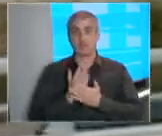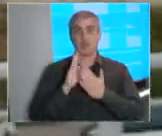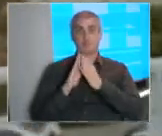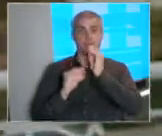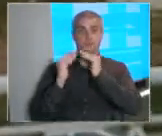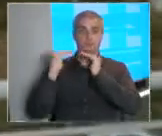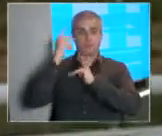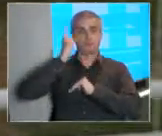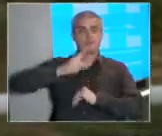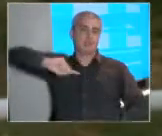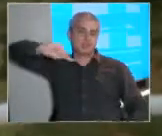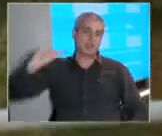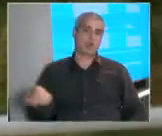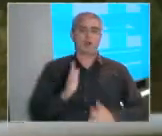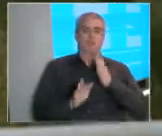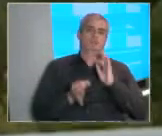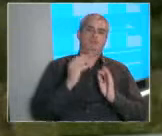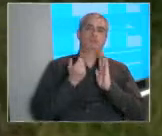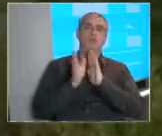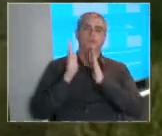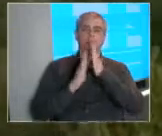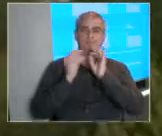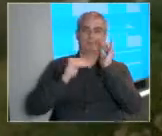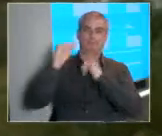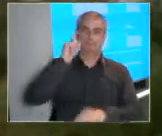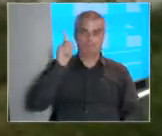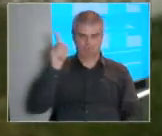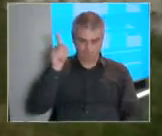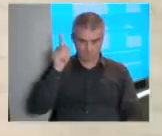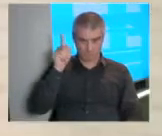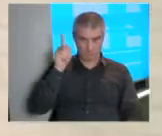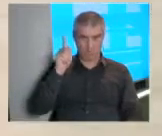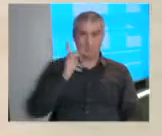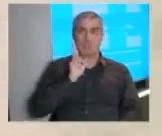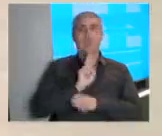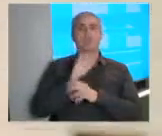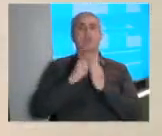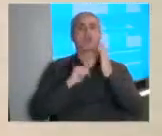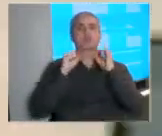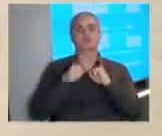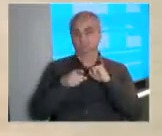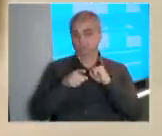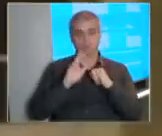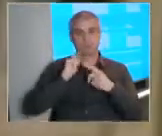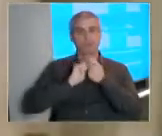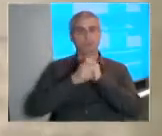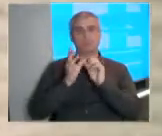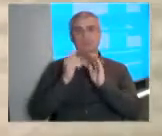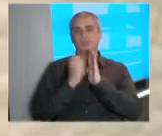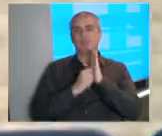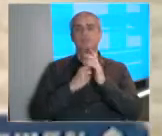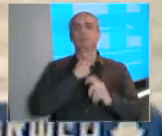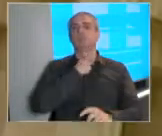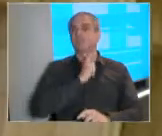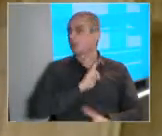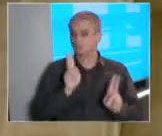בבית המשפט העליון מחייבת כל בית משפט זולת בית המשפט העליון. הגנה על חוק יסוד זה מפני שינוי באמצעות תקנות שעת